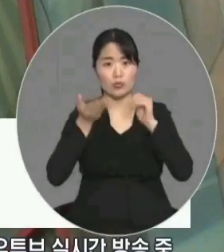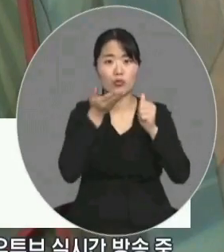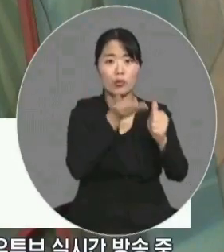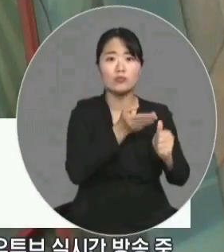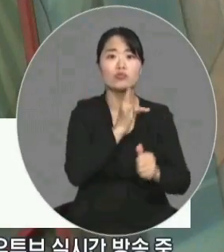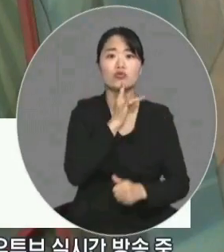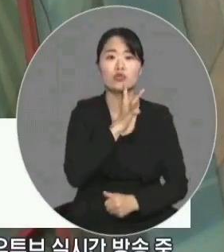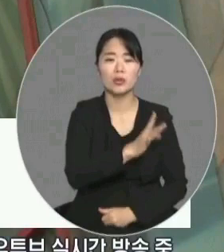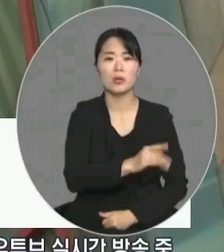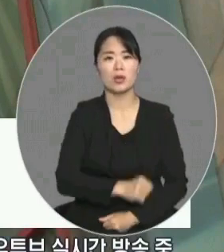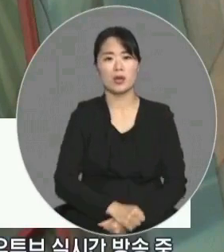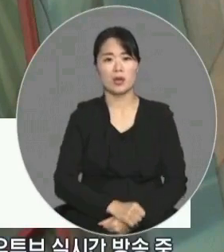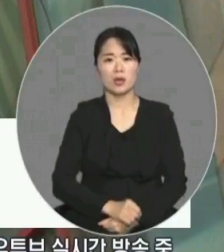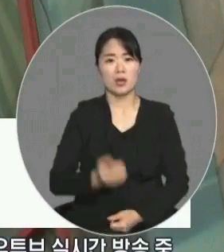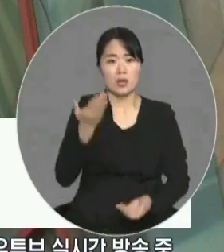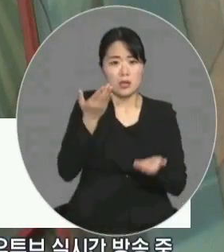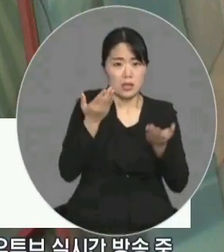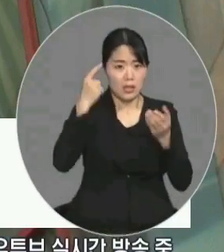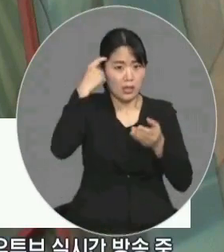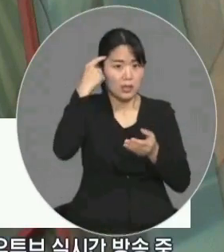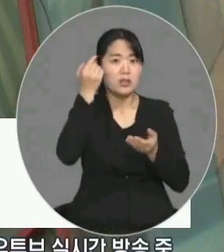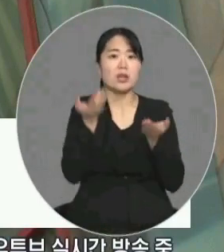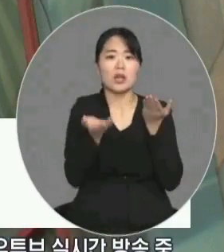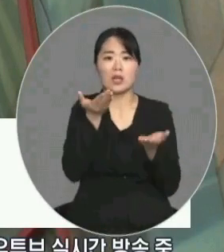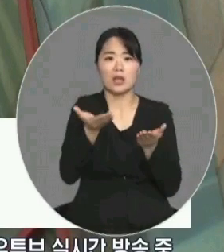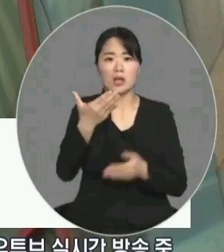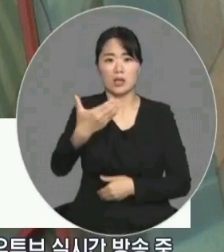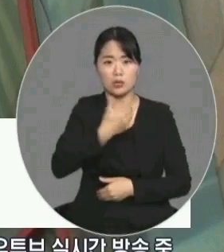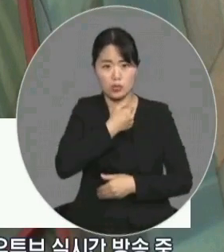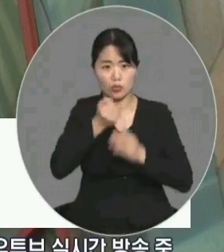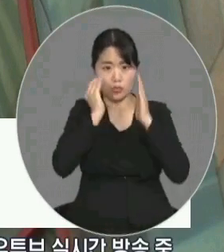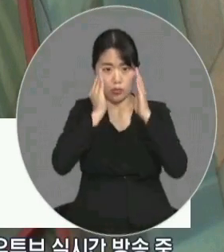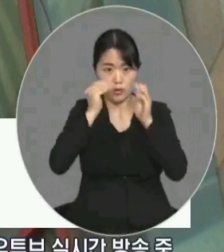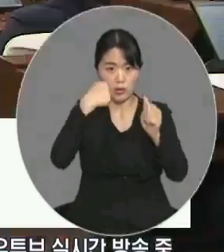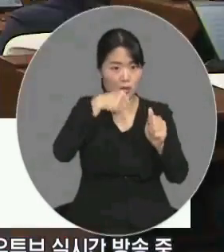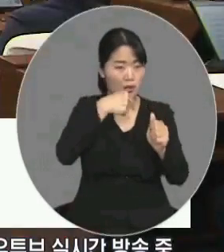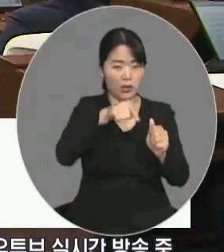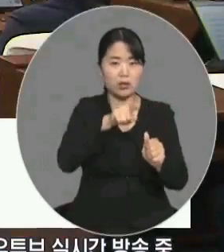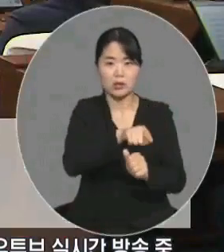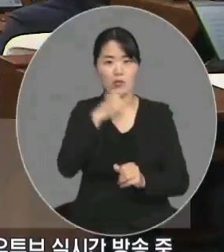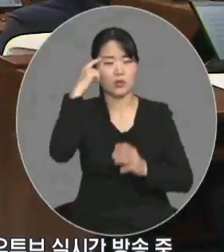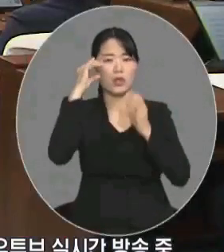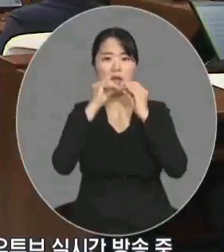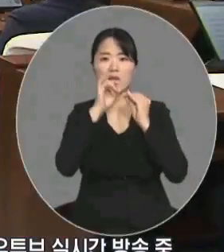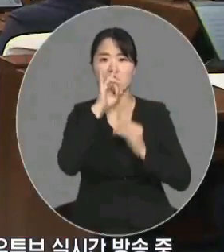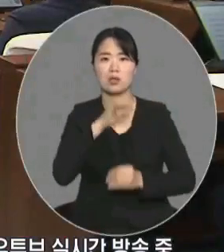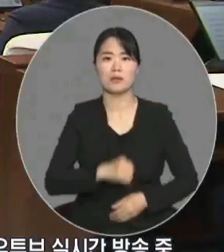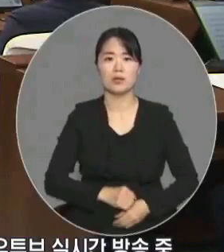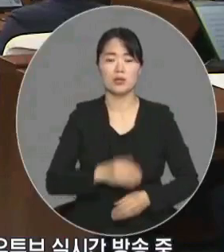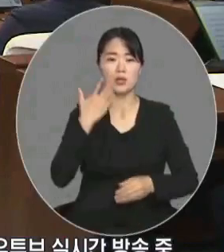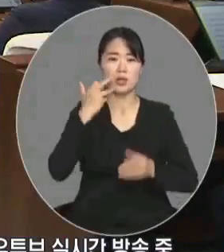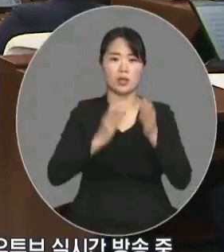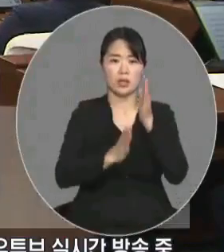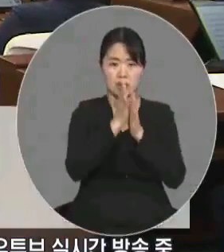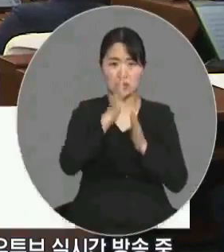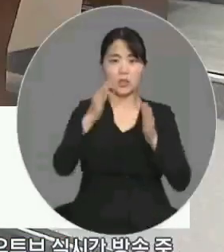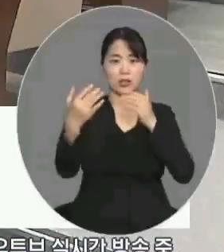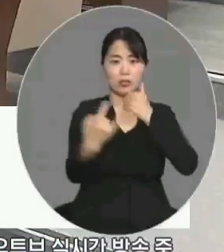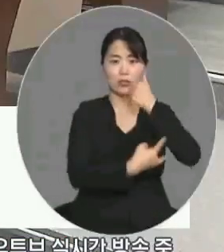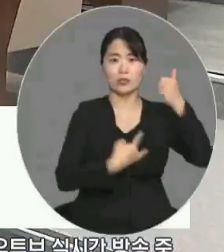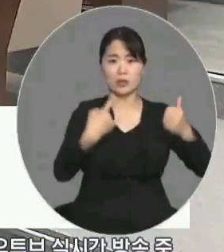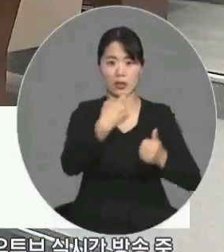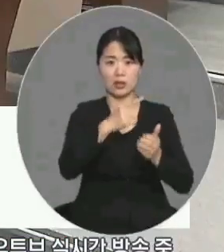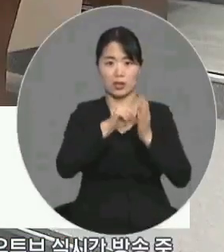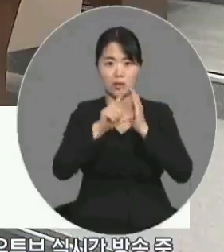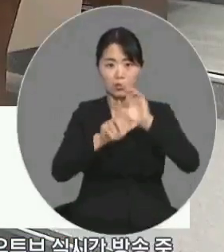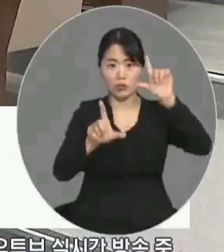두고서 편견을 가지고서 바라보는 시각에는 동의가 잘 되지 않습니다. 울산시의회는 6월 임시회에 이례적으로